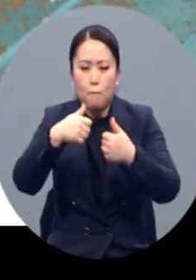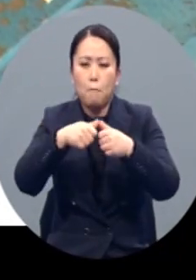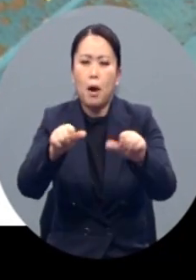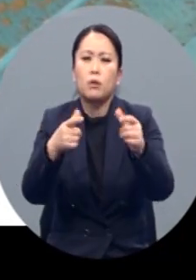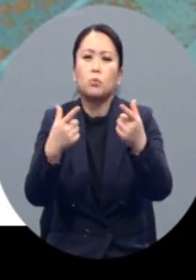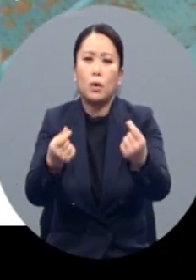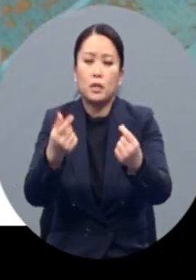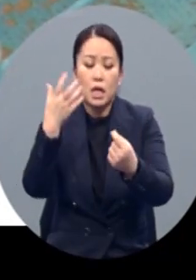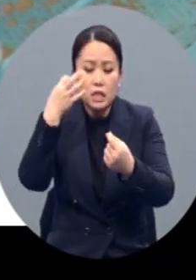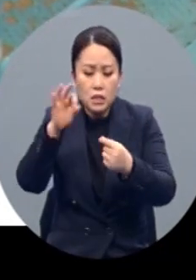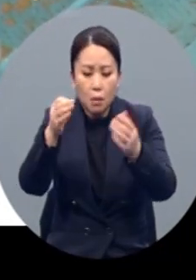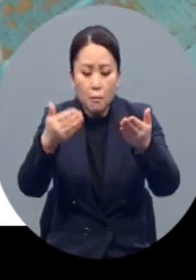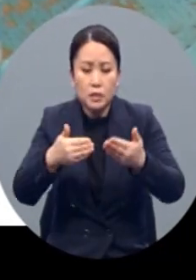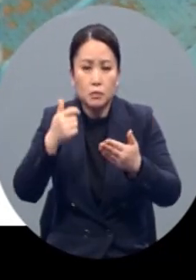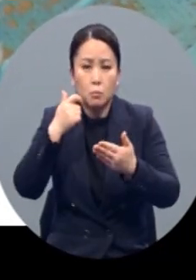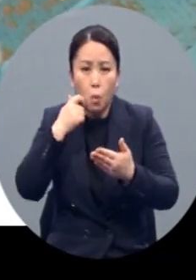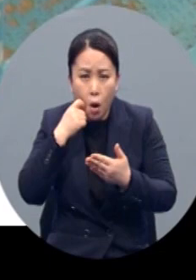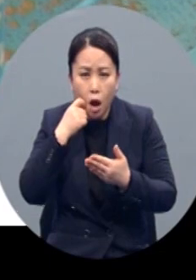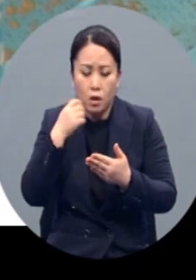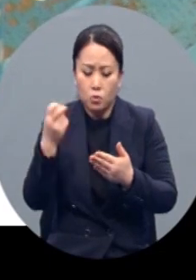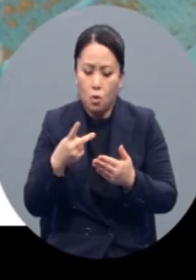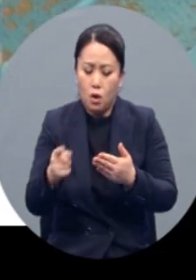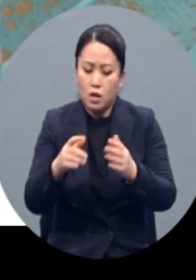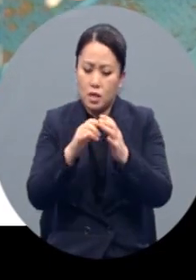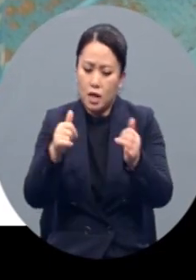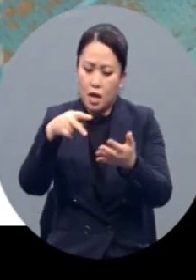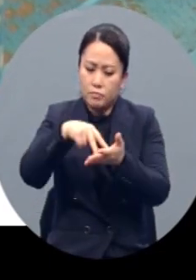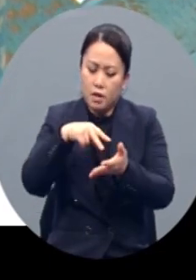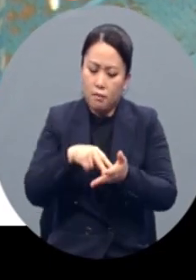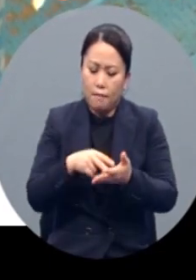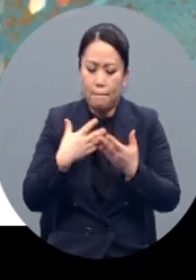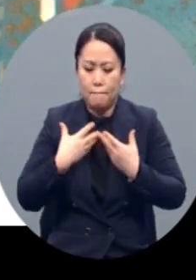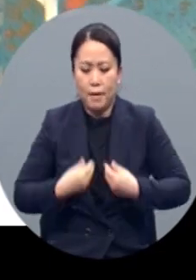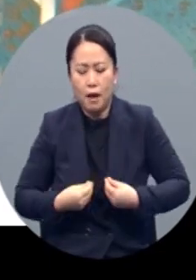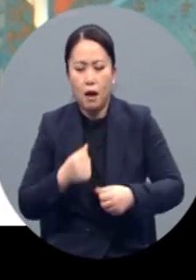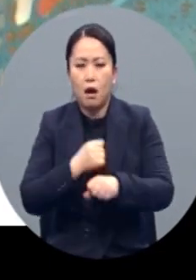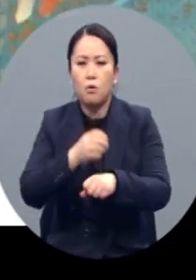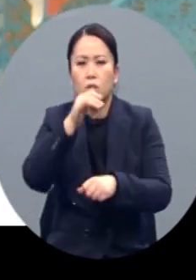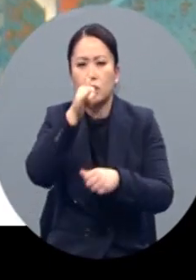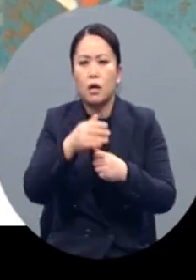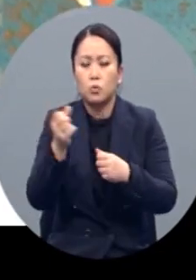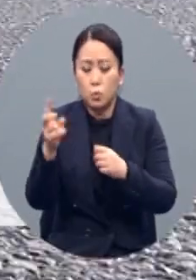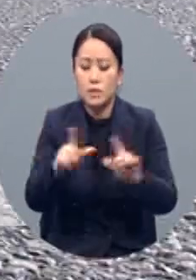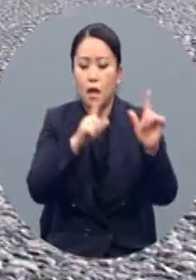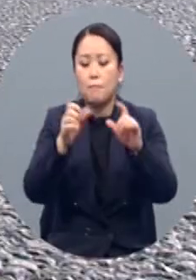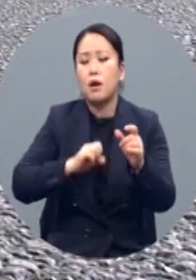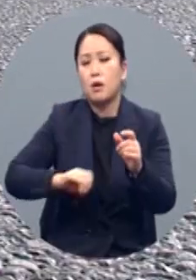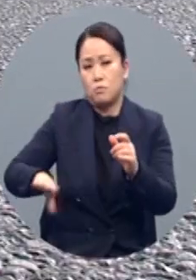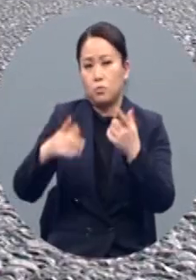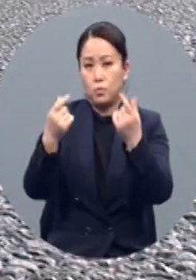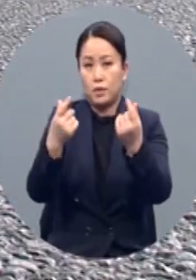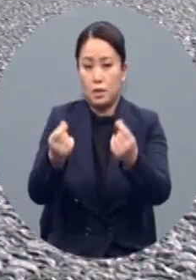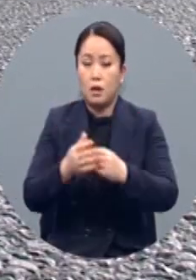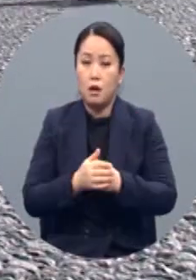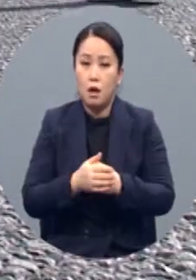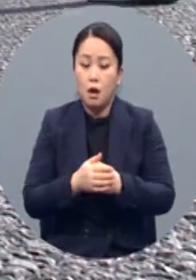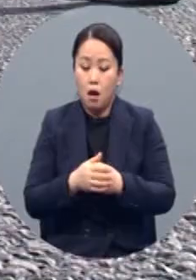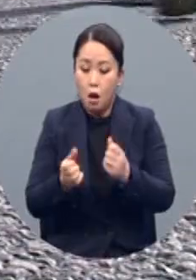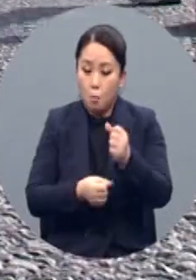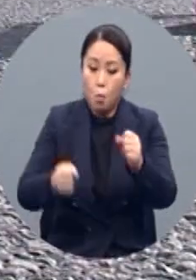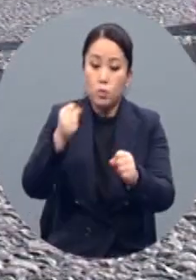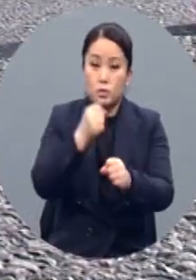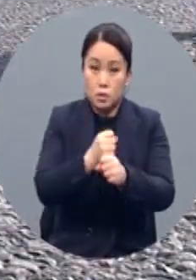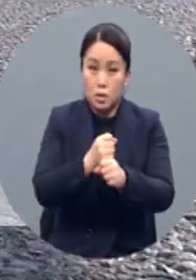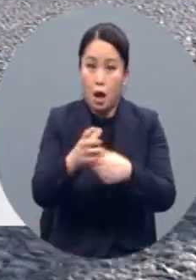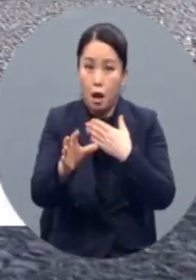인간 맺게 안돼 썼구나 깨고 되는 순간 노동자는 삶의 내려 버립니다 그리고 복지 그랬다면